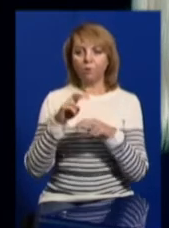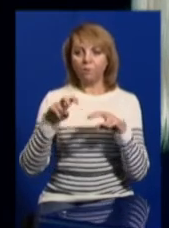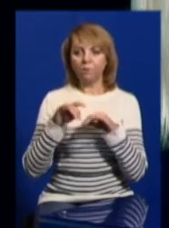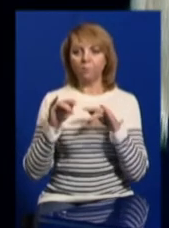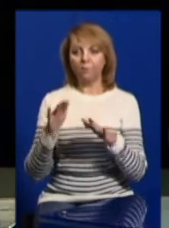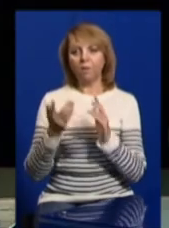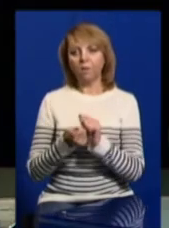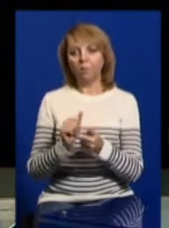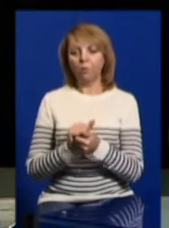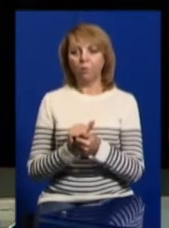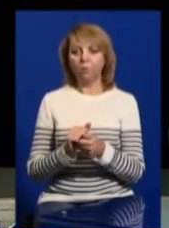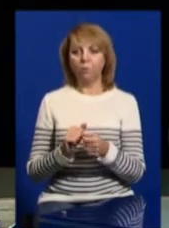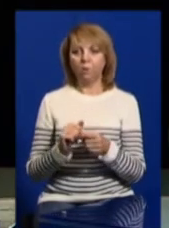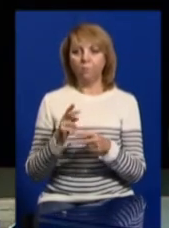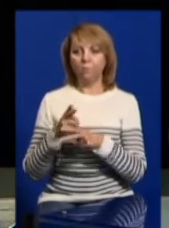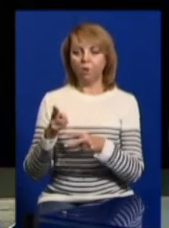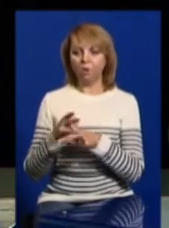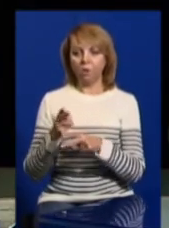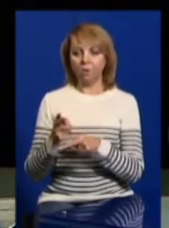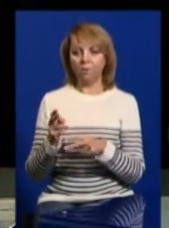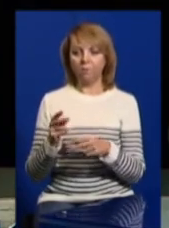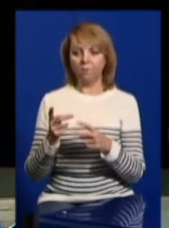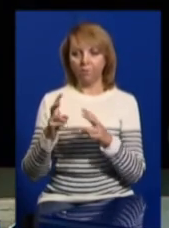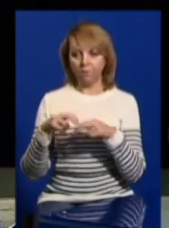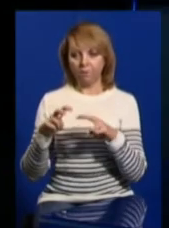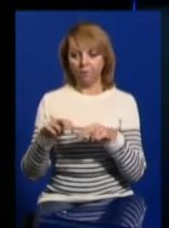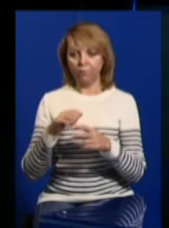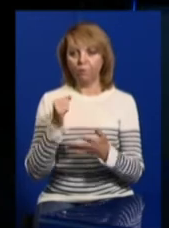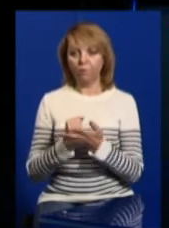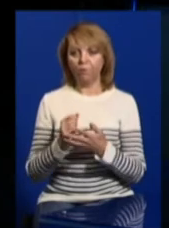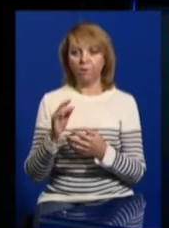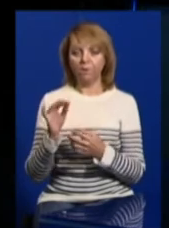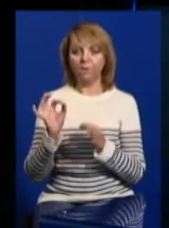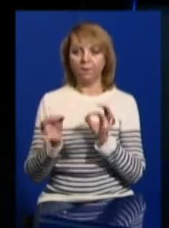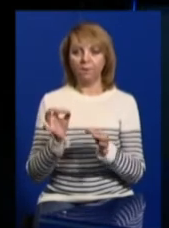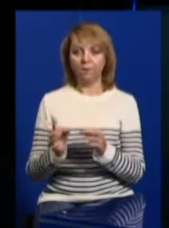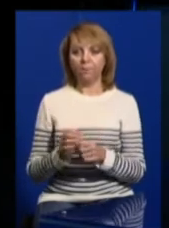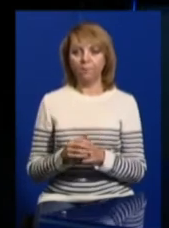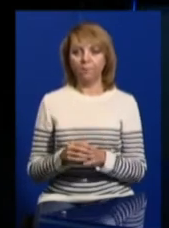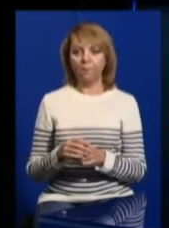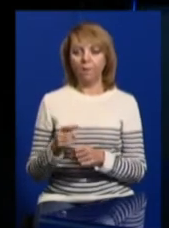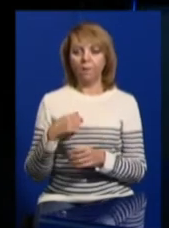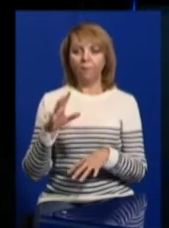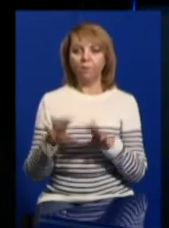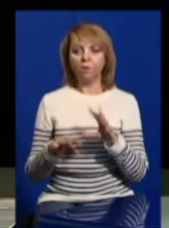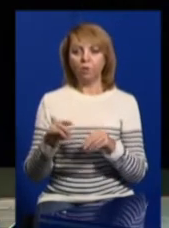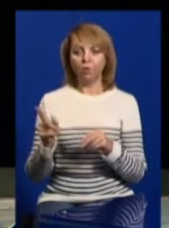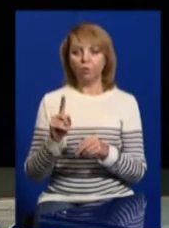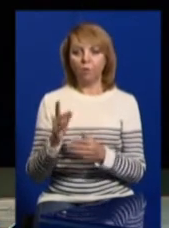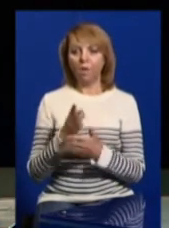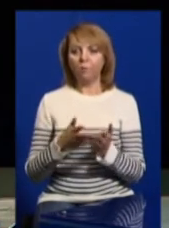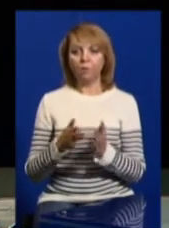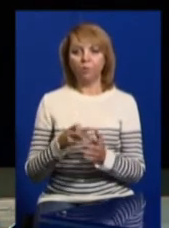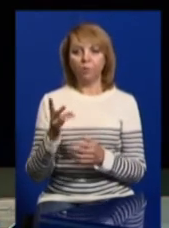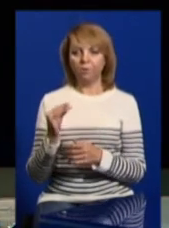навпаки заважає об'єктивності і встановленню істини? Я вважаю, що абсолютно